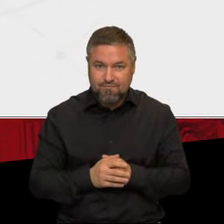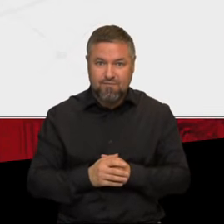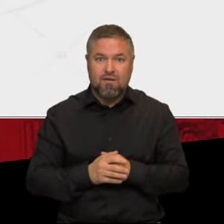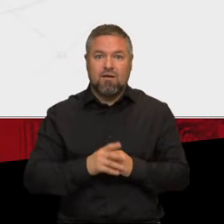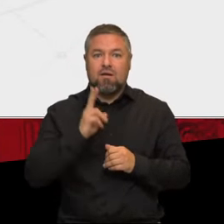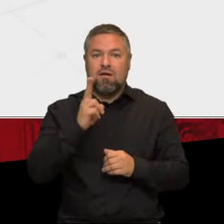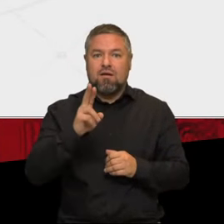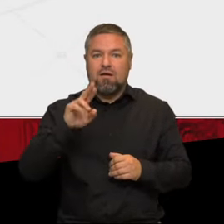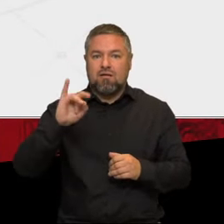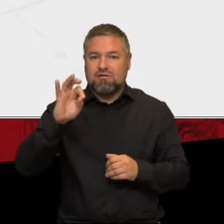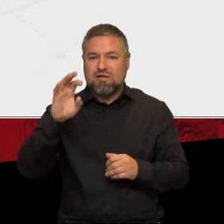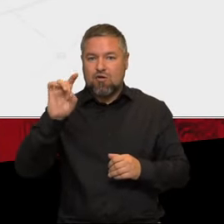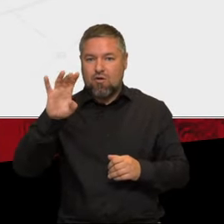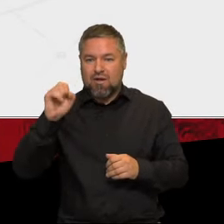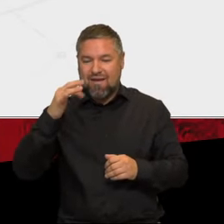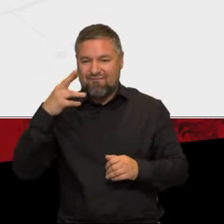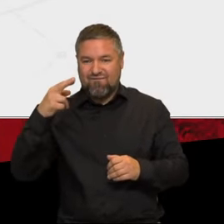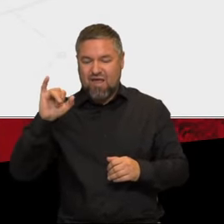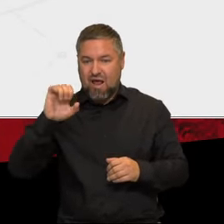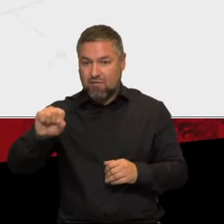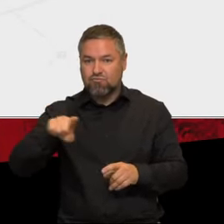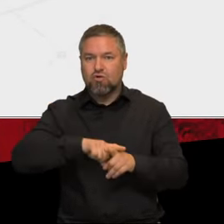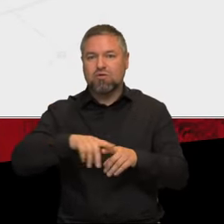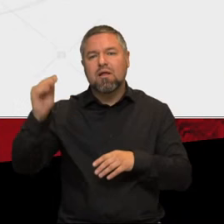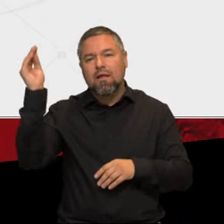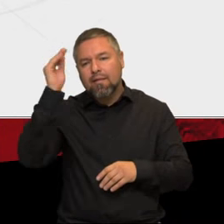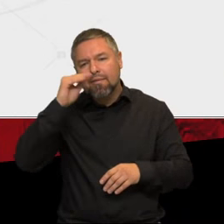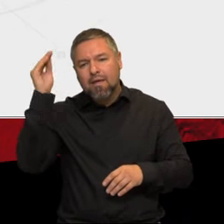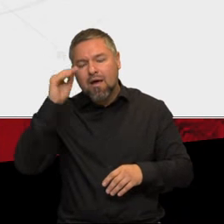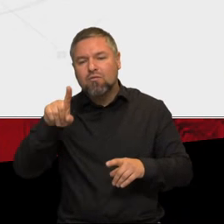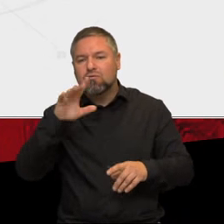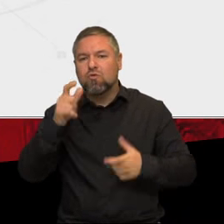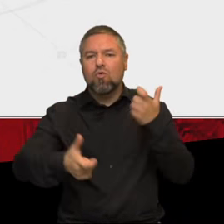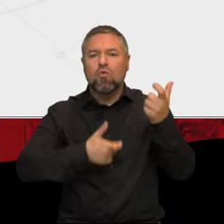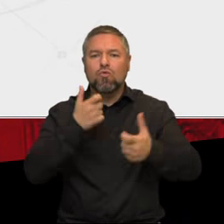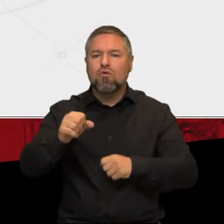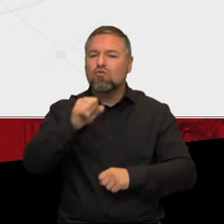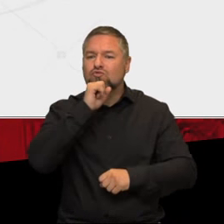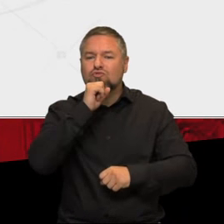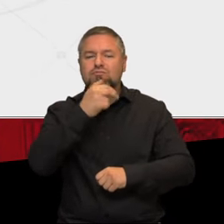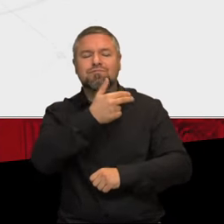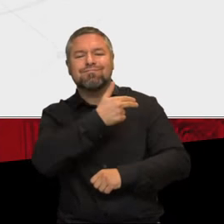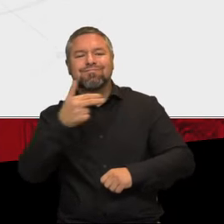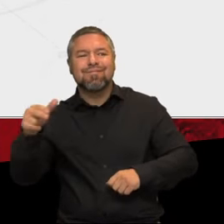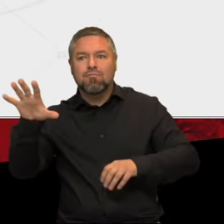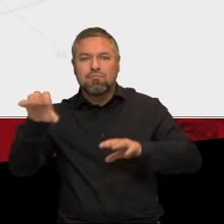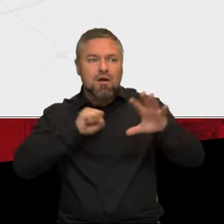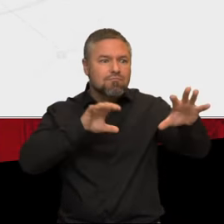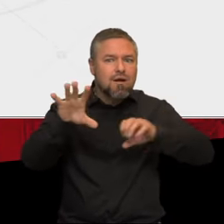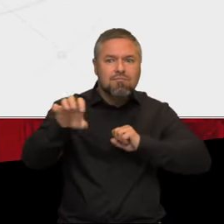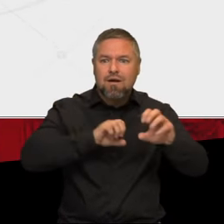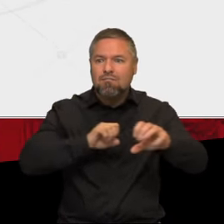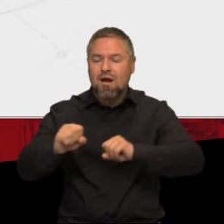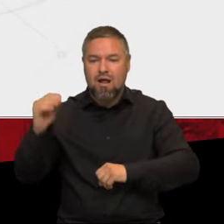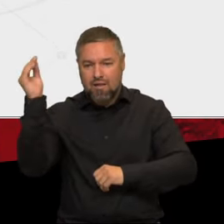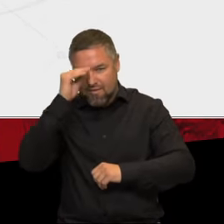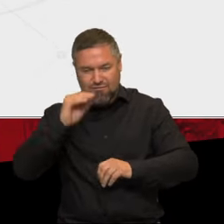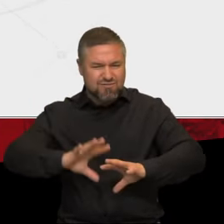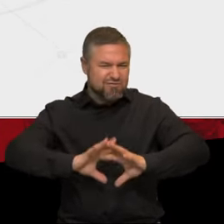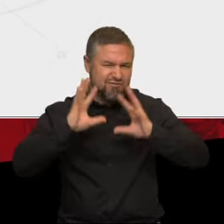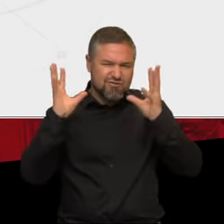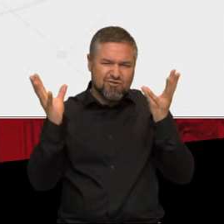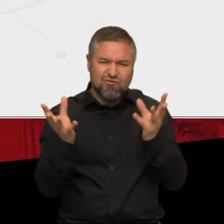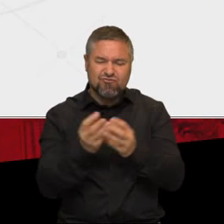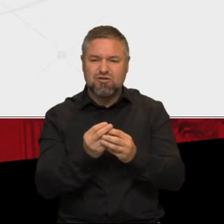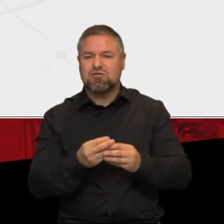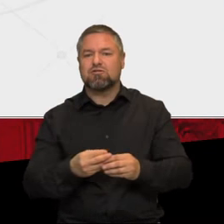Krystalografia jest to taka dziedzina, jest to taka nauka, która czerpie bardzo dużo z dziedzin innych nauk, tak naprawdę wszystkich nauk